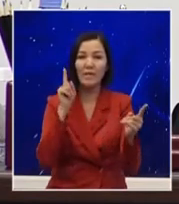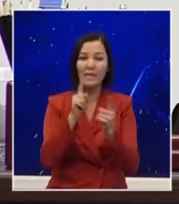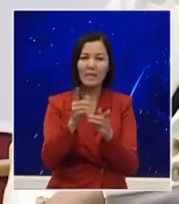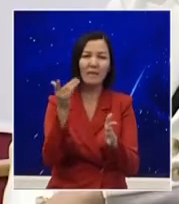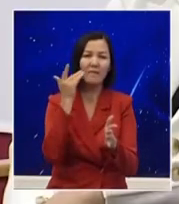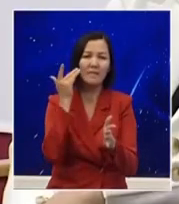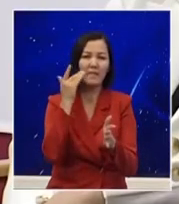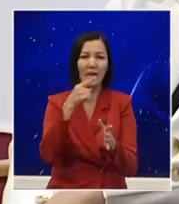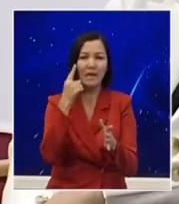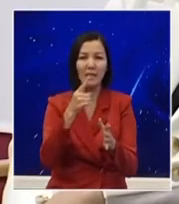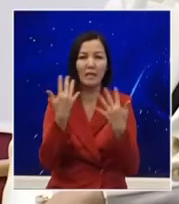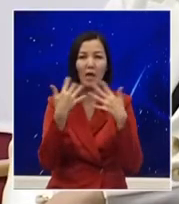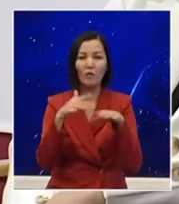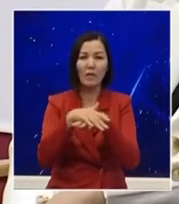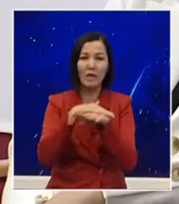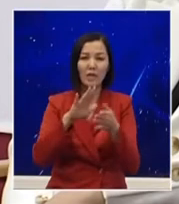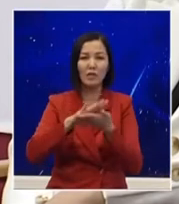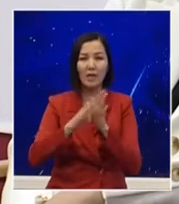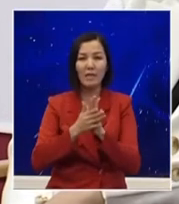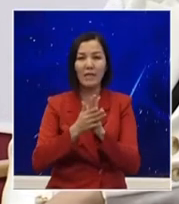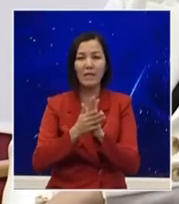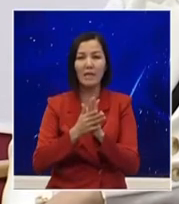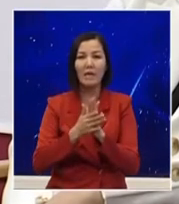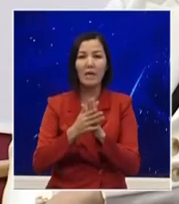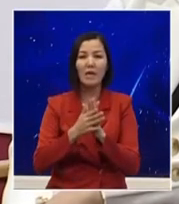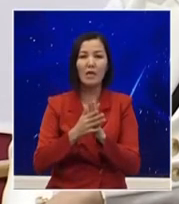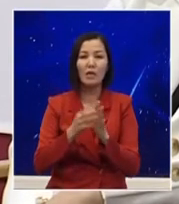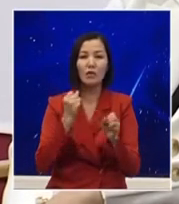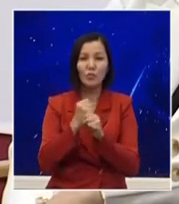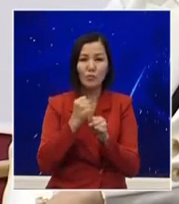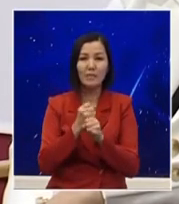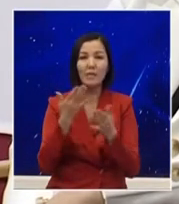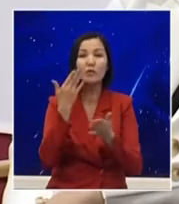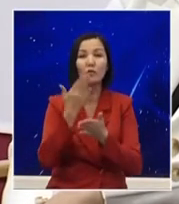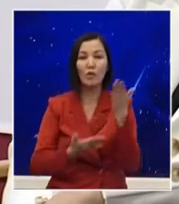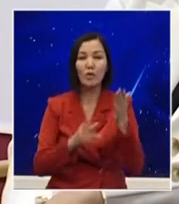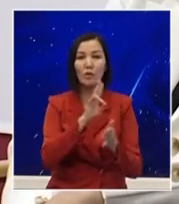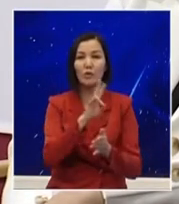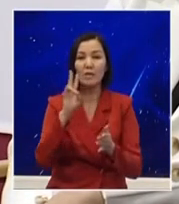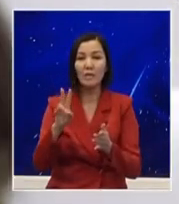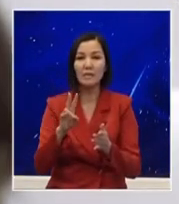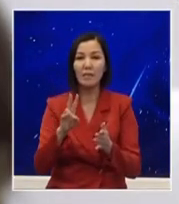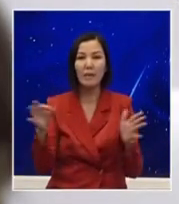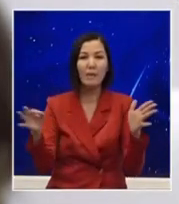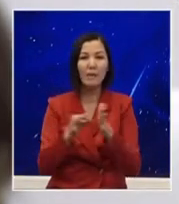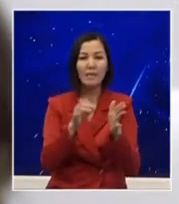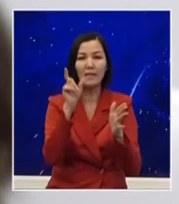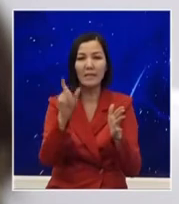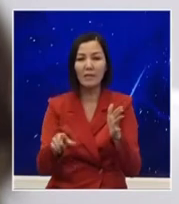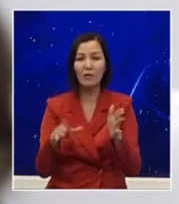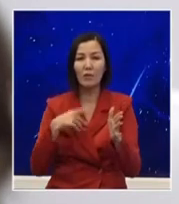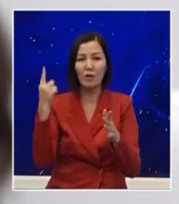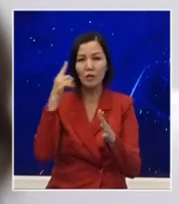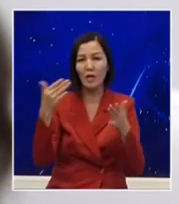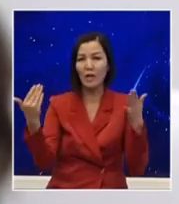үнемі сөзін ауылдағы жұрттың жағдайын, шаруаның жайын білуден бастайды. Нұрсұлтан Әбішұлы мақсаткер тұлға, жаңашыл